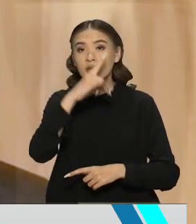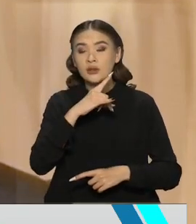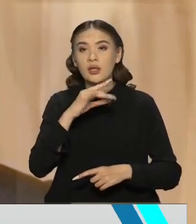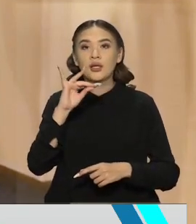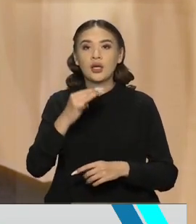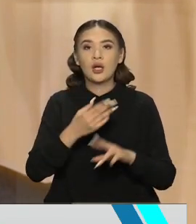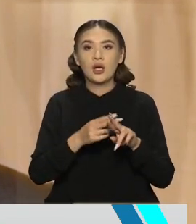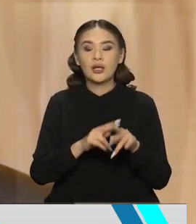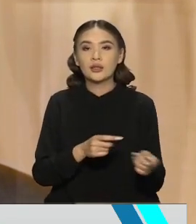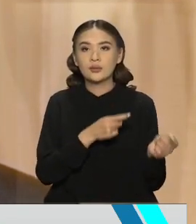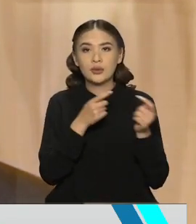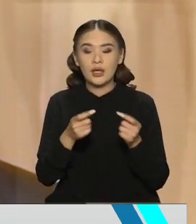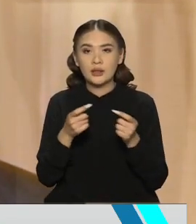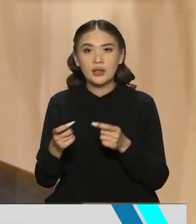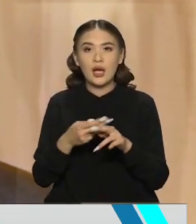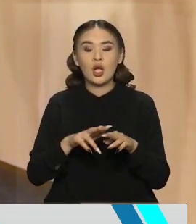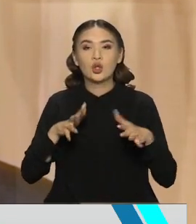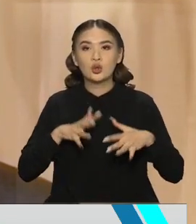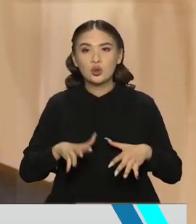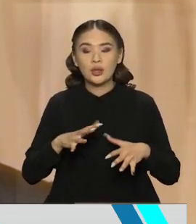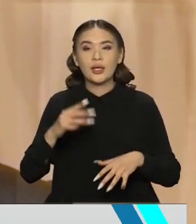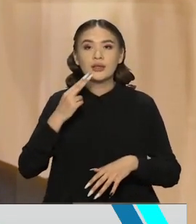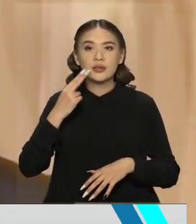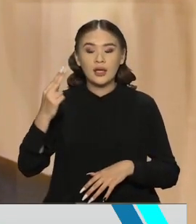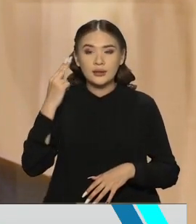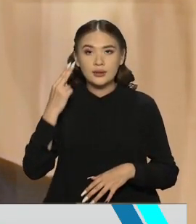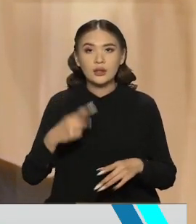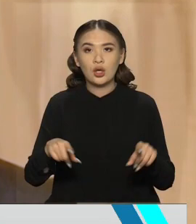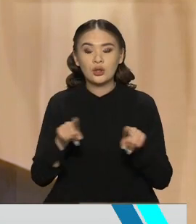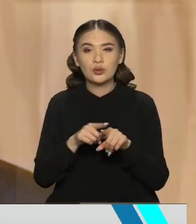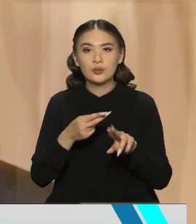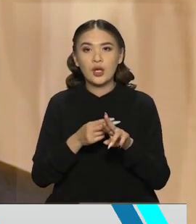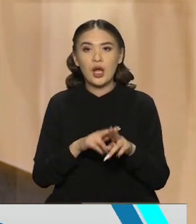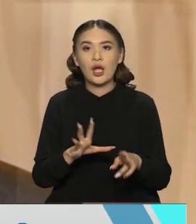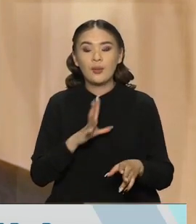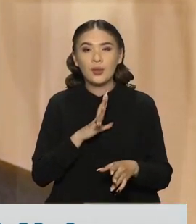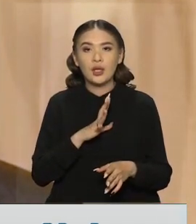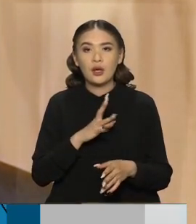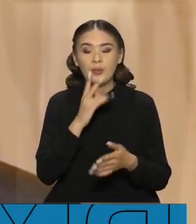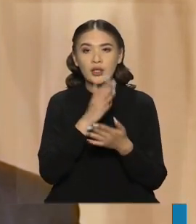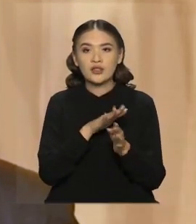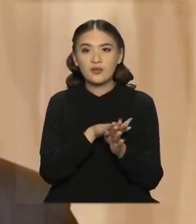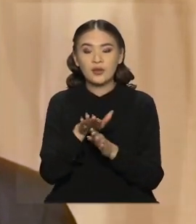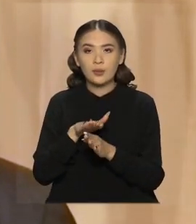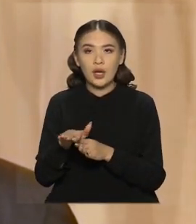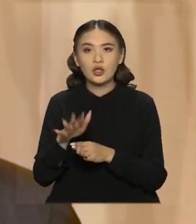казахстанский экспорт, это транзитные грузы из Китайской Народной Республики, идут в направлении Черного моря.